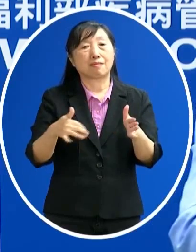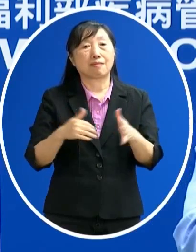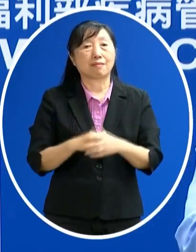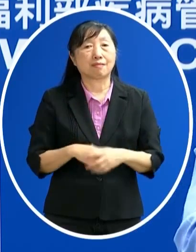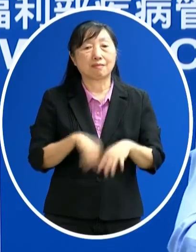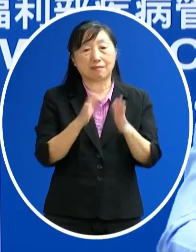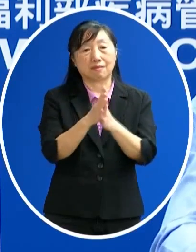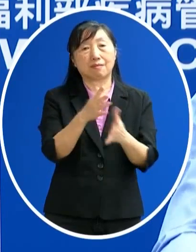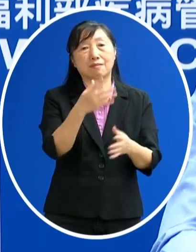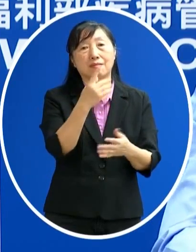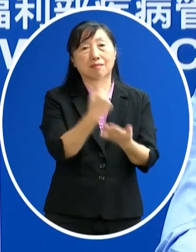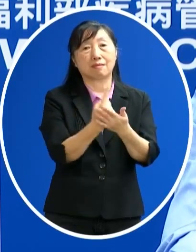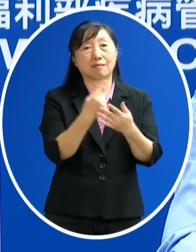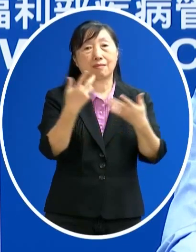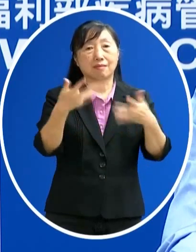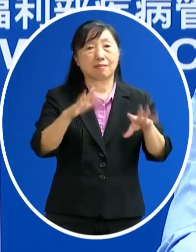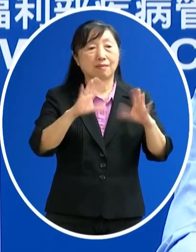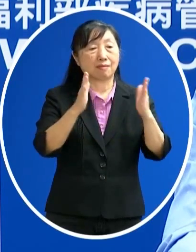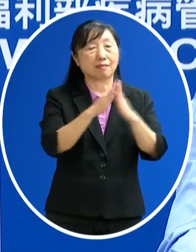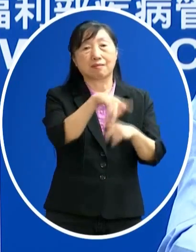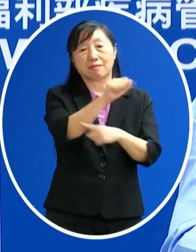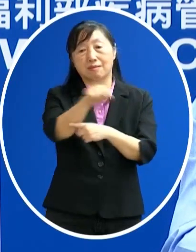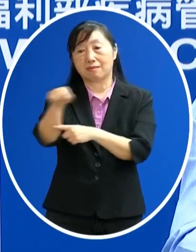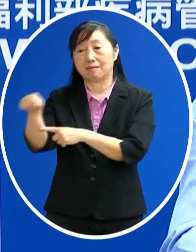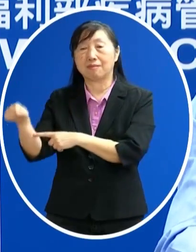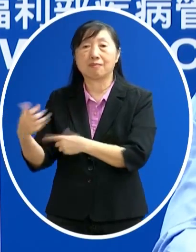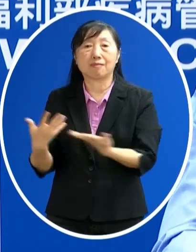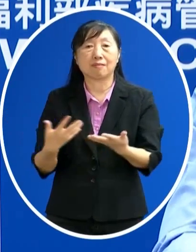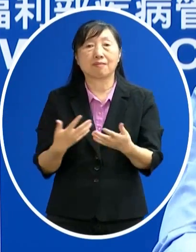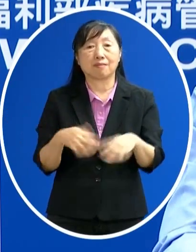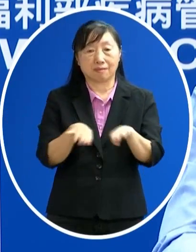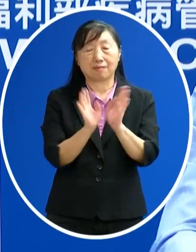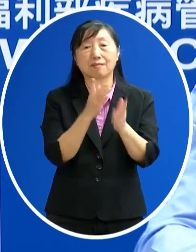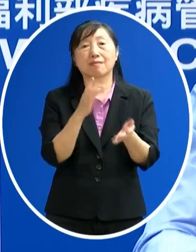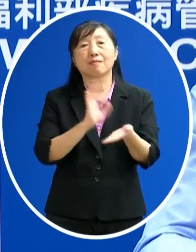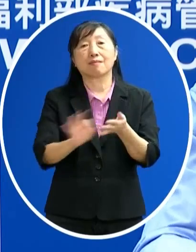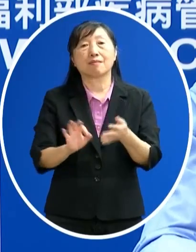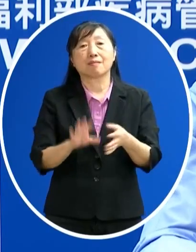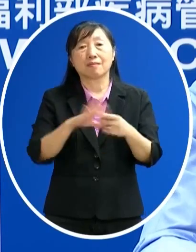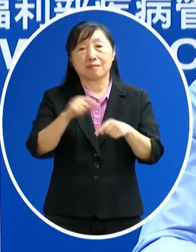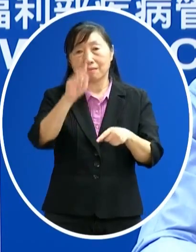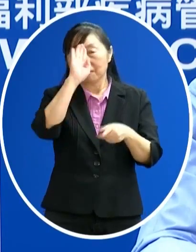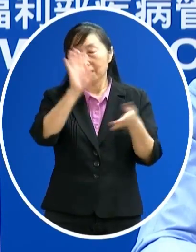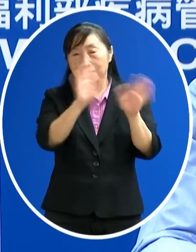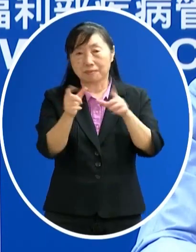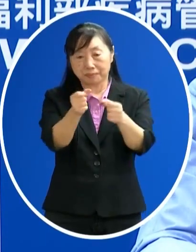已核准紧急使用。毕竟这疫情在严重的时候，